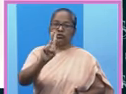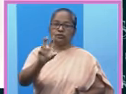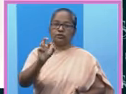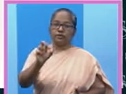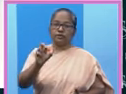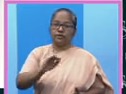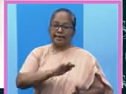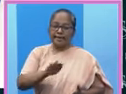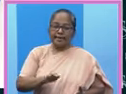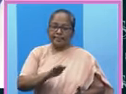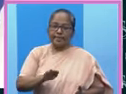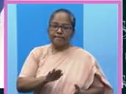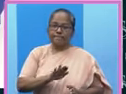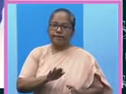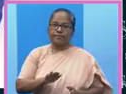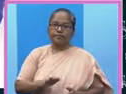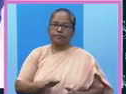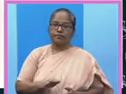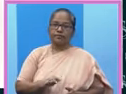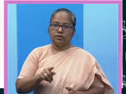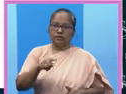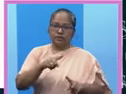120 டிகிரியினுடைய இடத்தின் பரப்பளவு